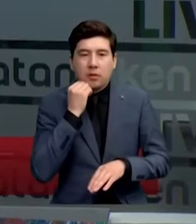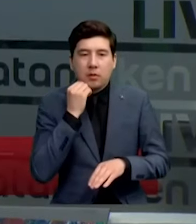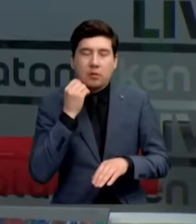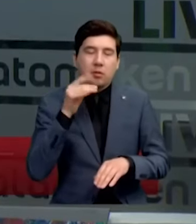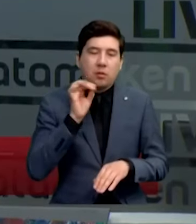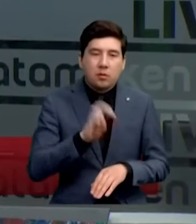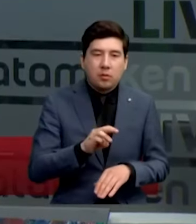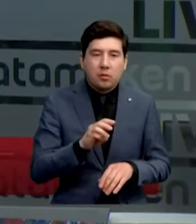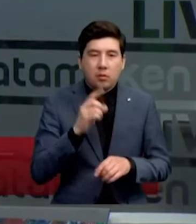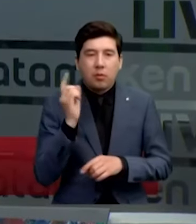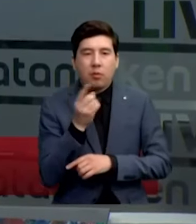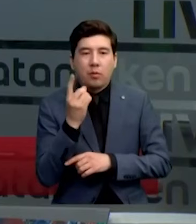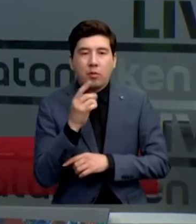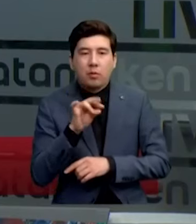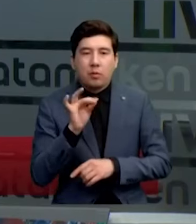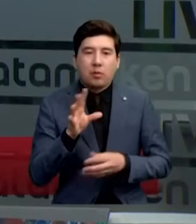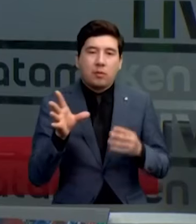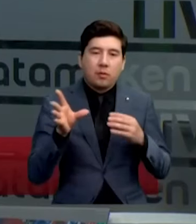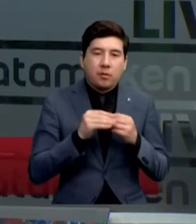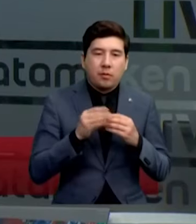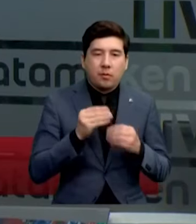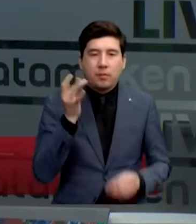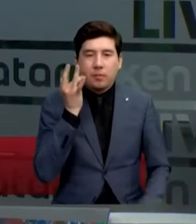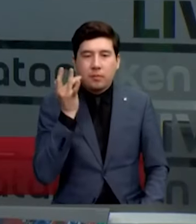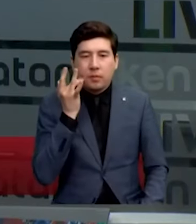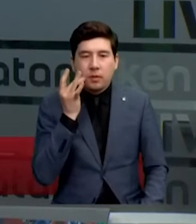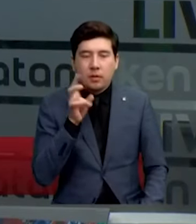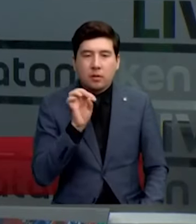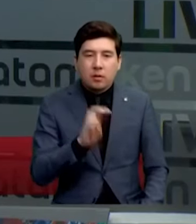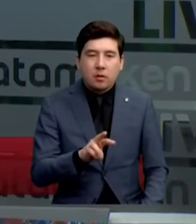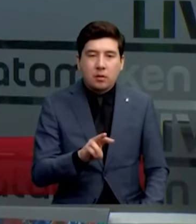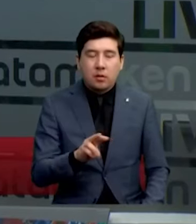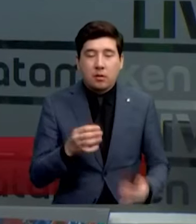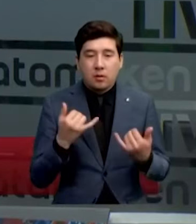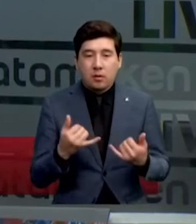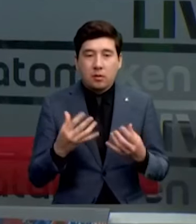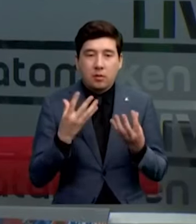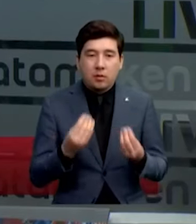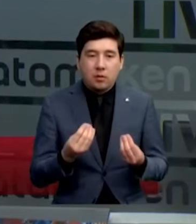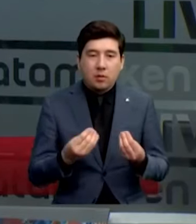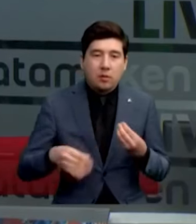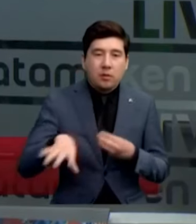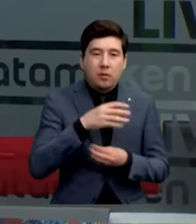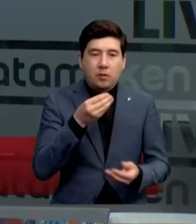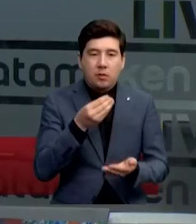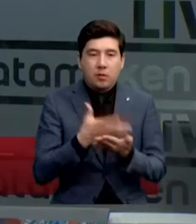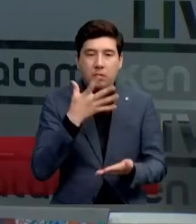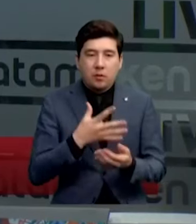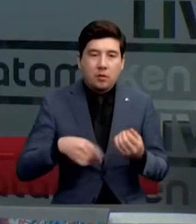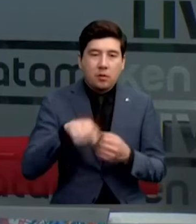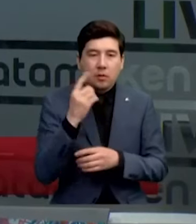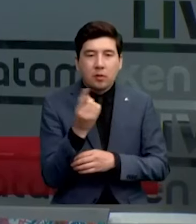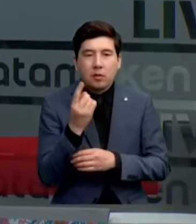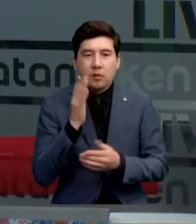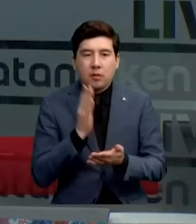төл мәдениетіміздің ажырамас бөлігіне айналған бірегей дәстүріміз. Осы күні ұлттық болмысымыз бен құндылықтарымыз ерекше дәріптеледі дей